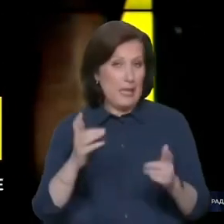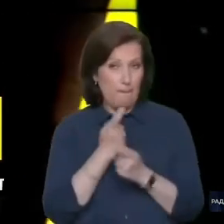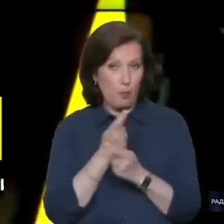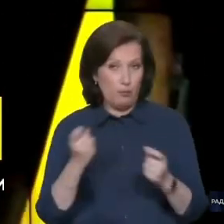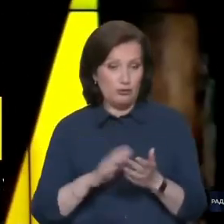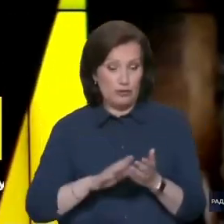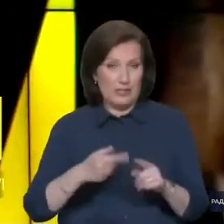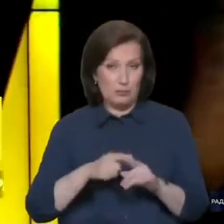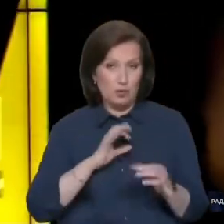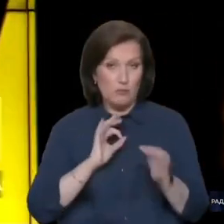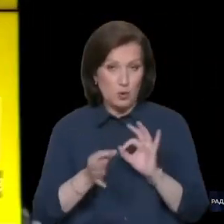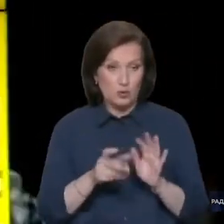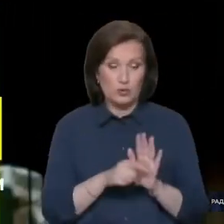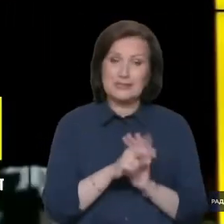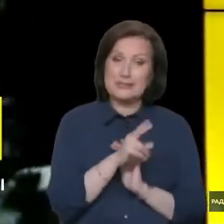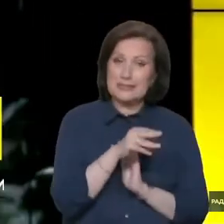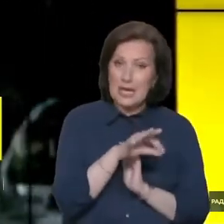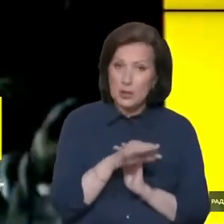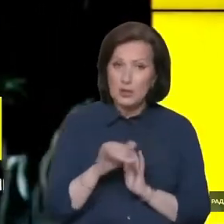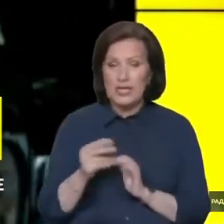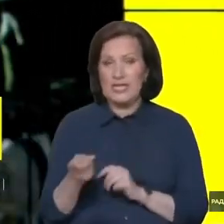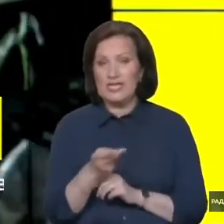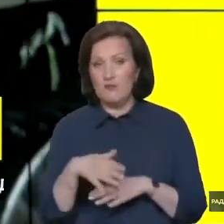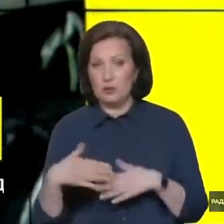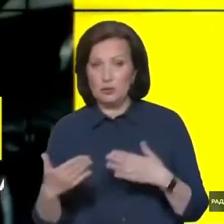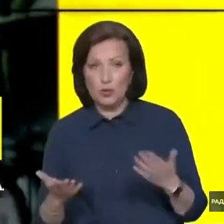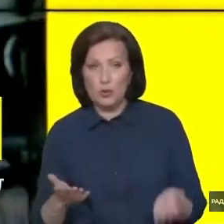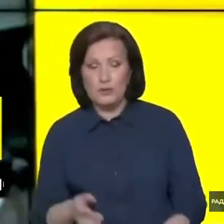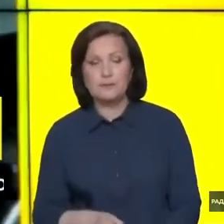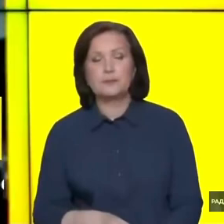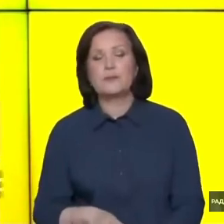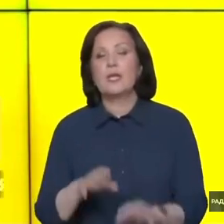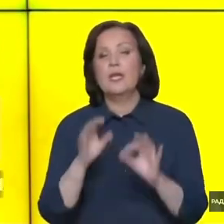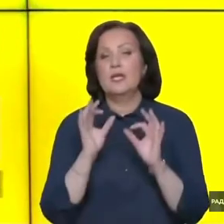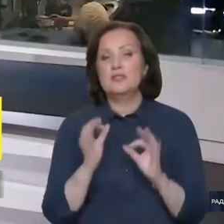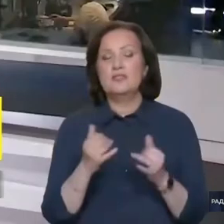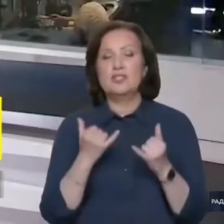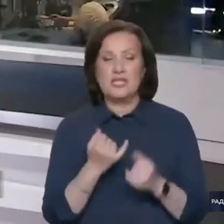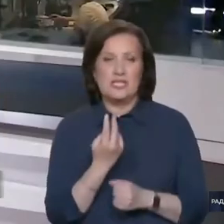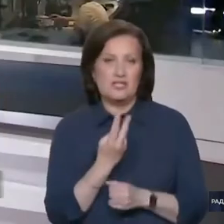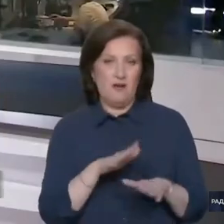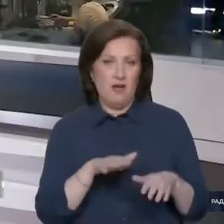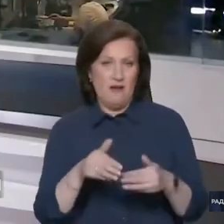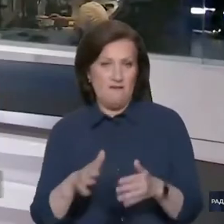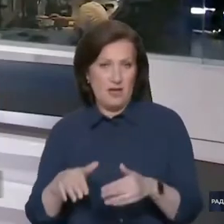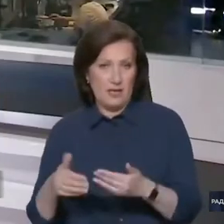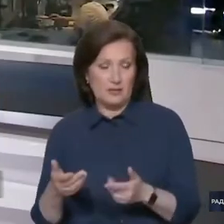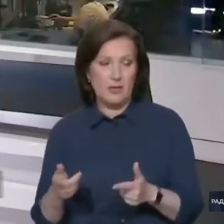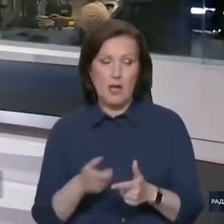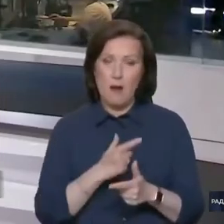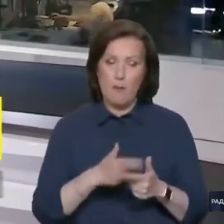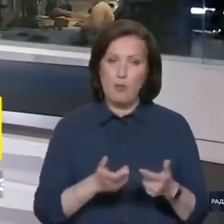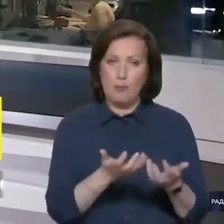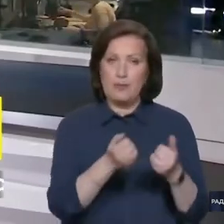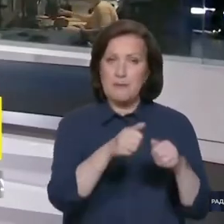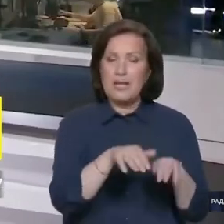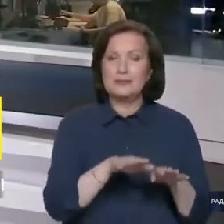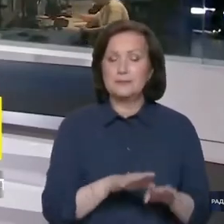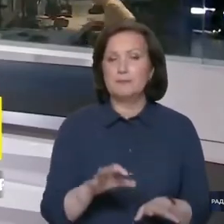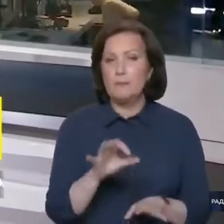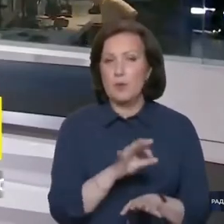цього консультації, як з НАТО, так і двосторонні. Звичайно, зараз два варіанти. Або приймається рішення